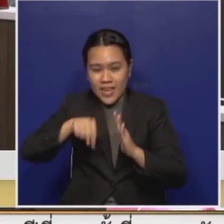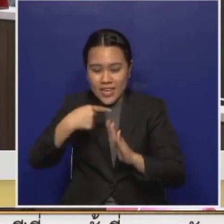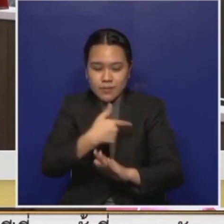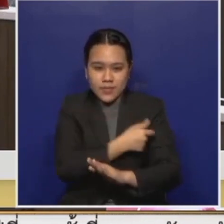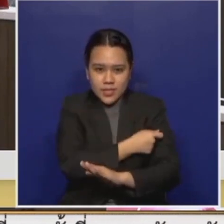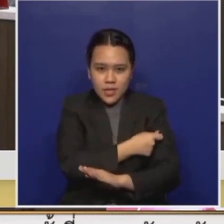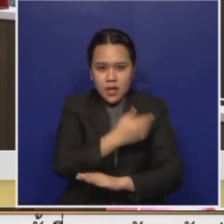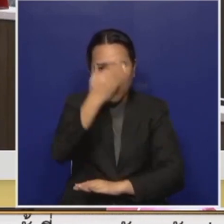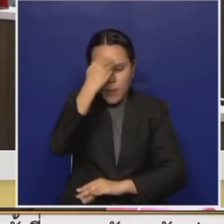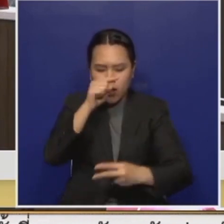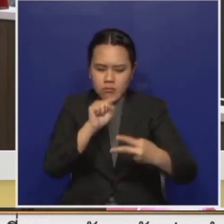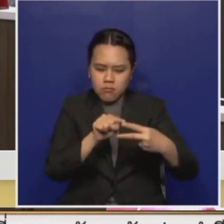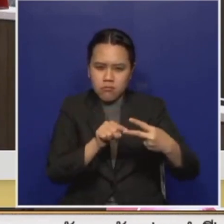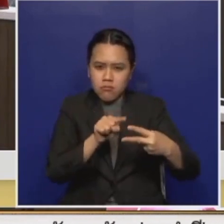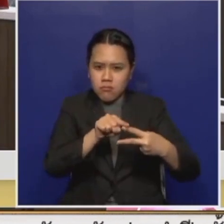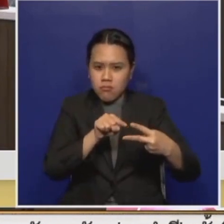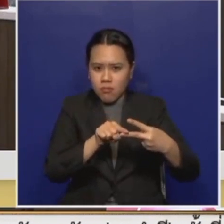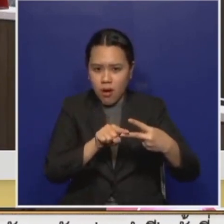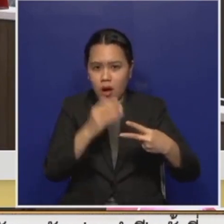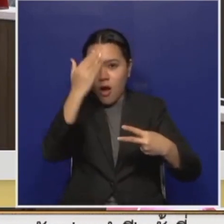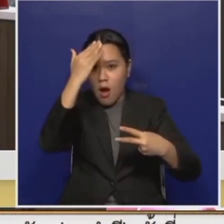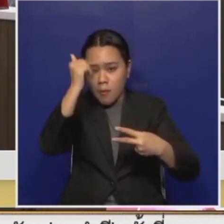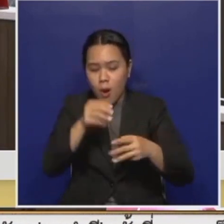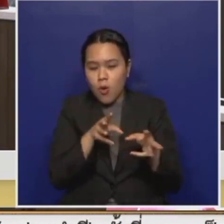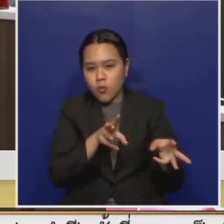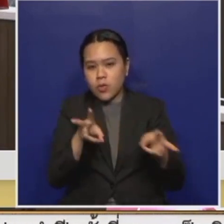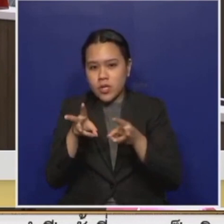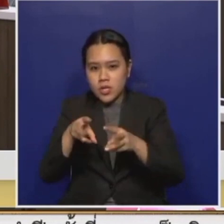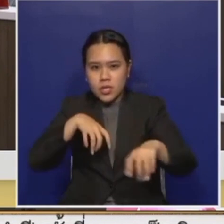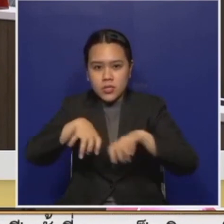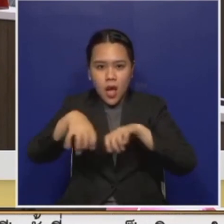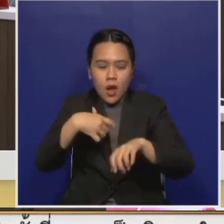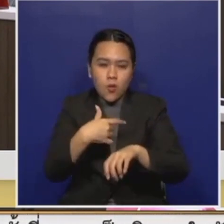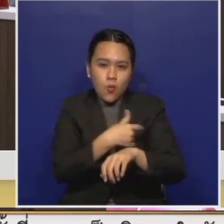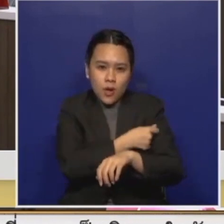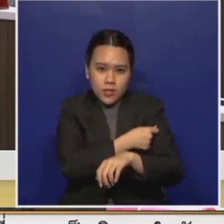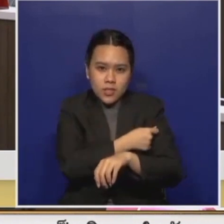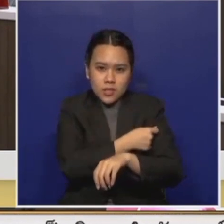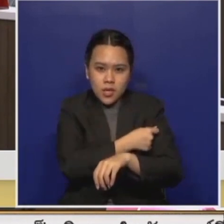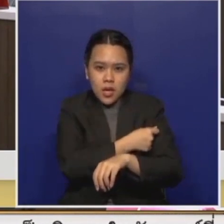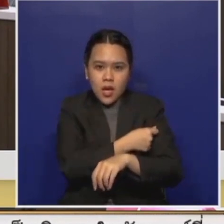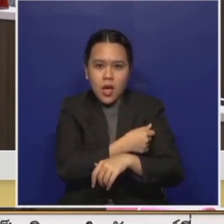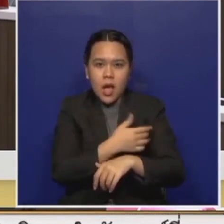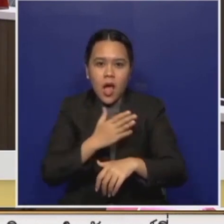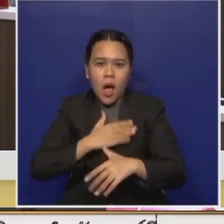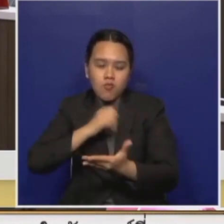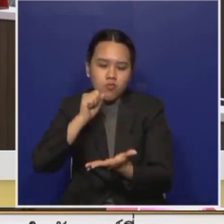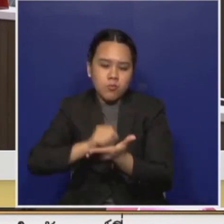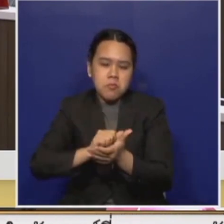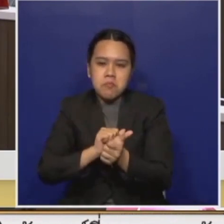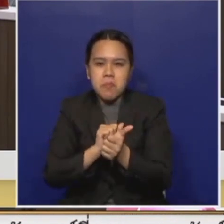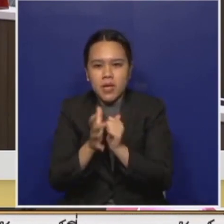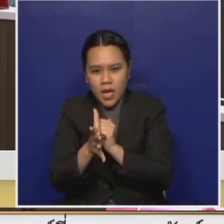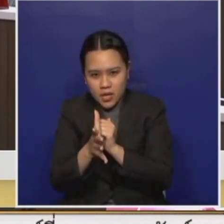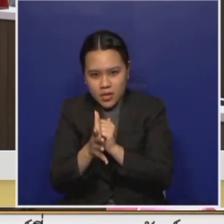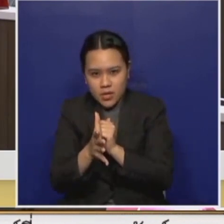ตัวครับเพราะว่ากลไกลกจัดการบิหารวัซีนเราเนี่ยเราตกเขาบวนครับกับตั